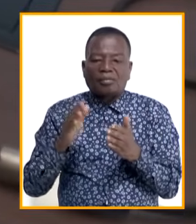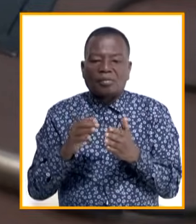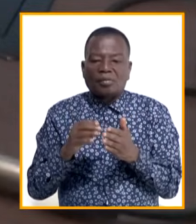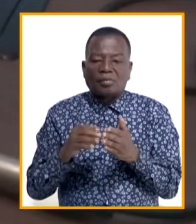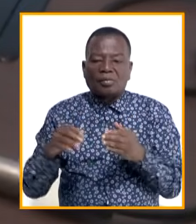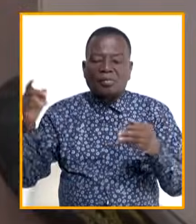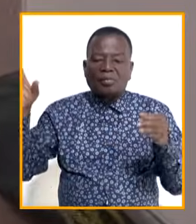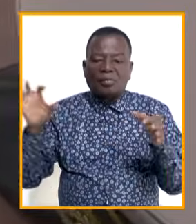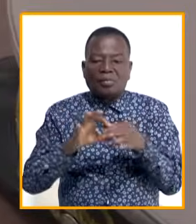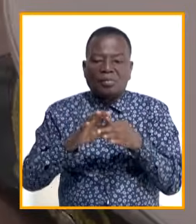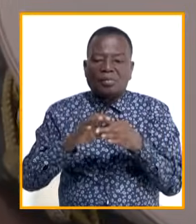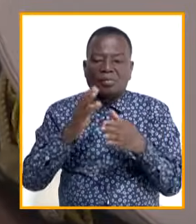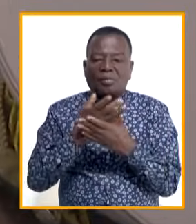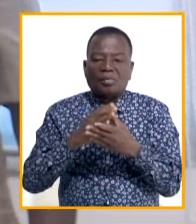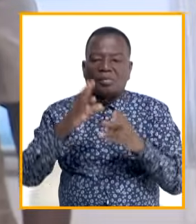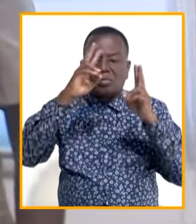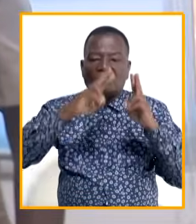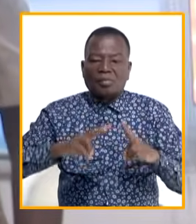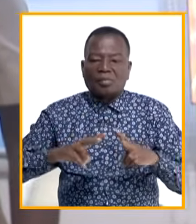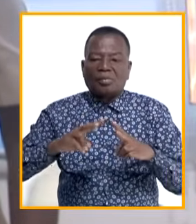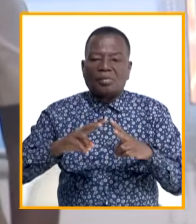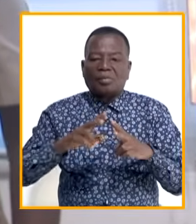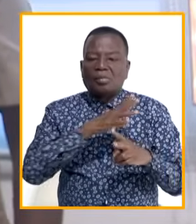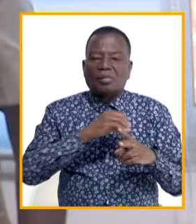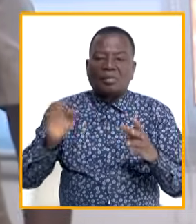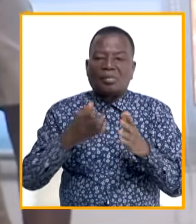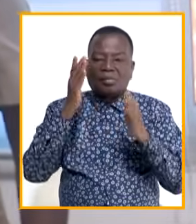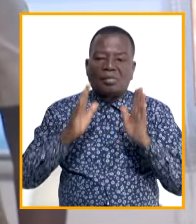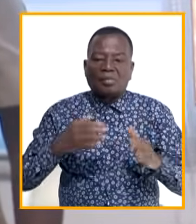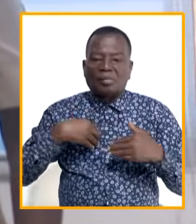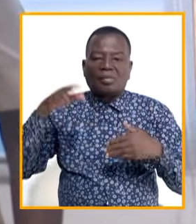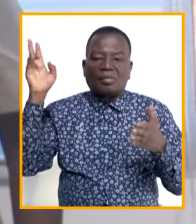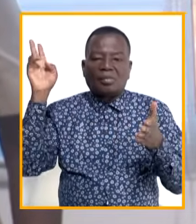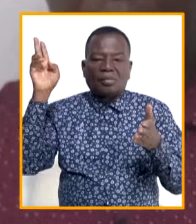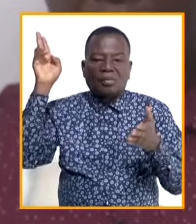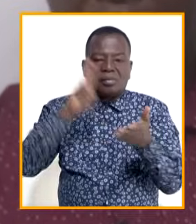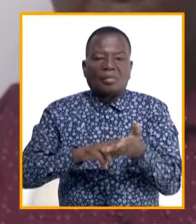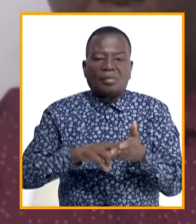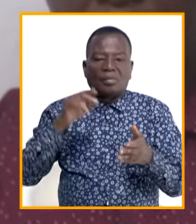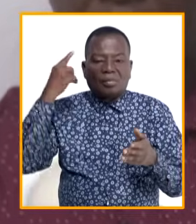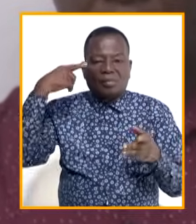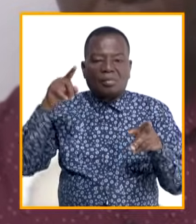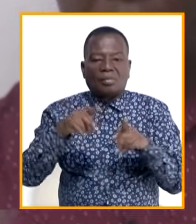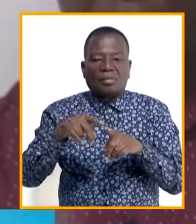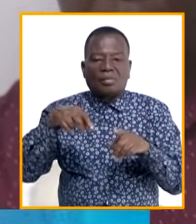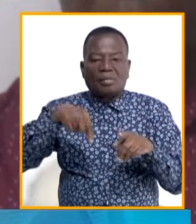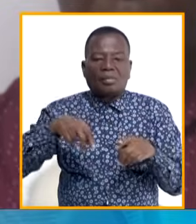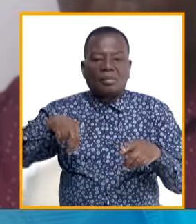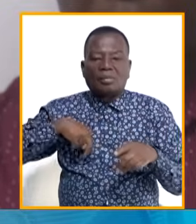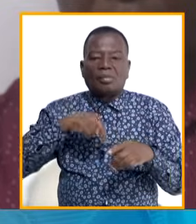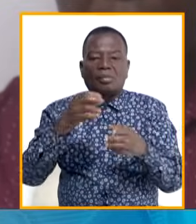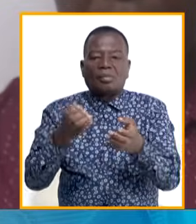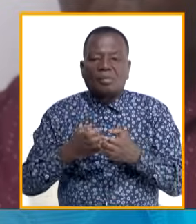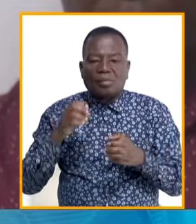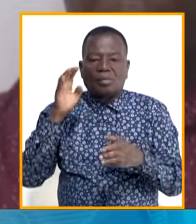Un partenariat entre la ville et l'artiste a été signé. C'est un contrat que nous voulons. C'est une période de 2 ans